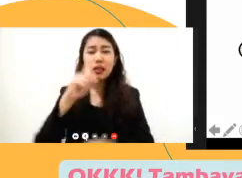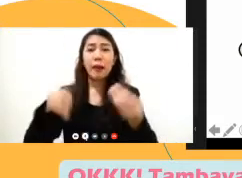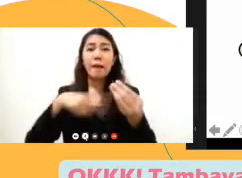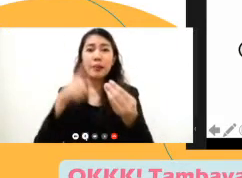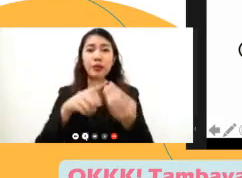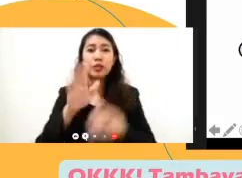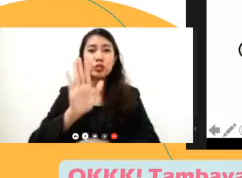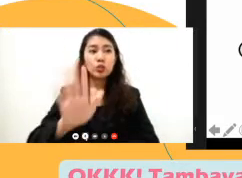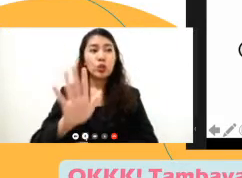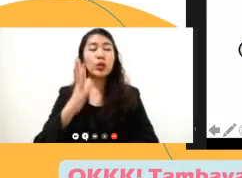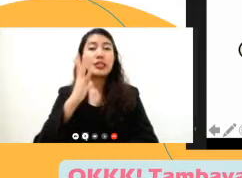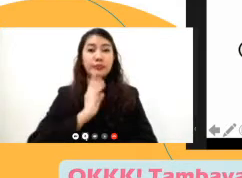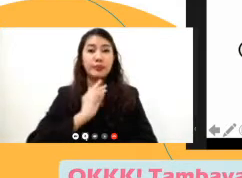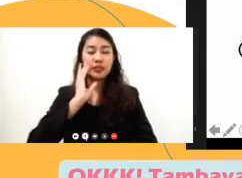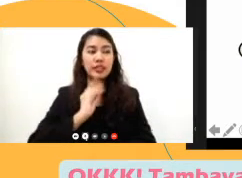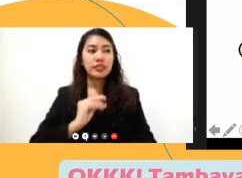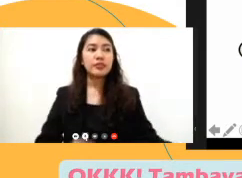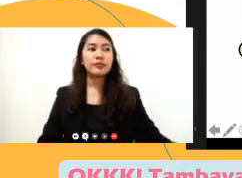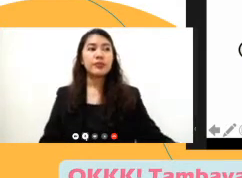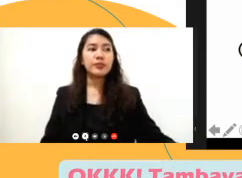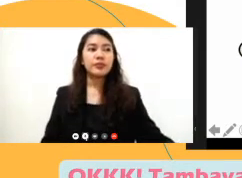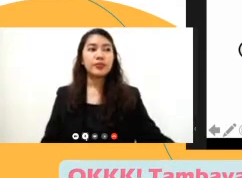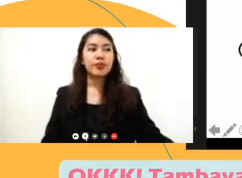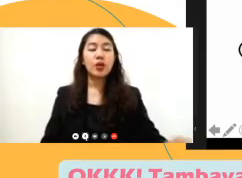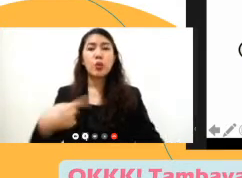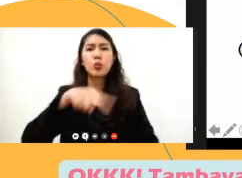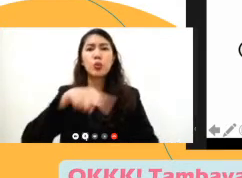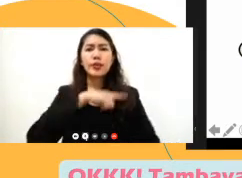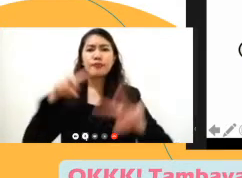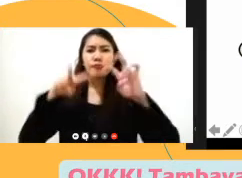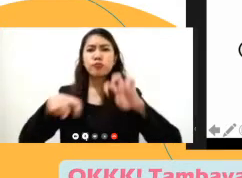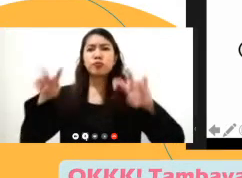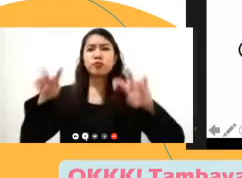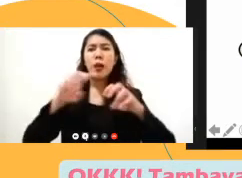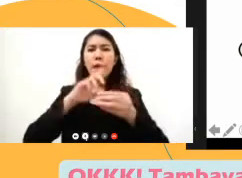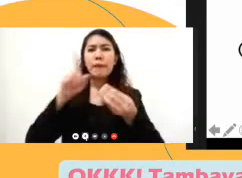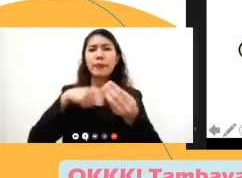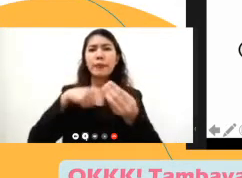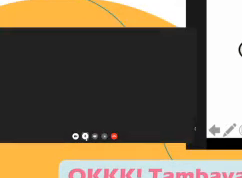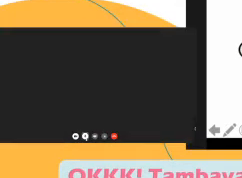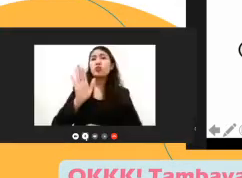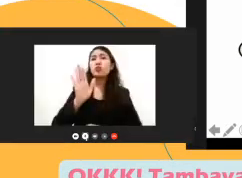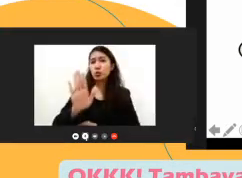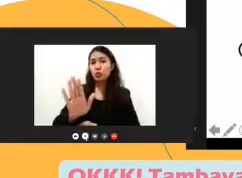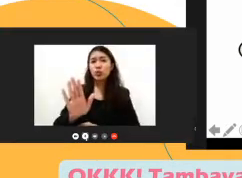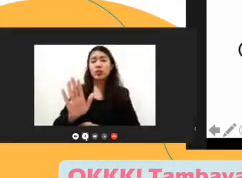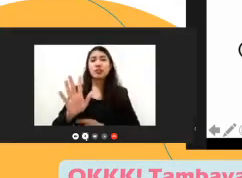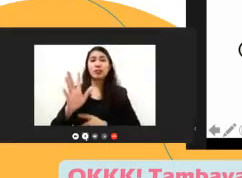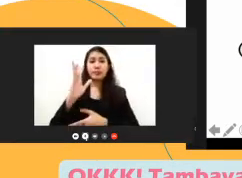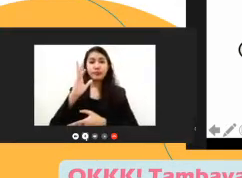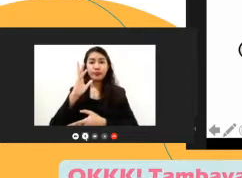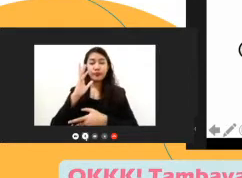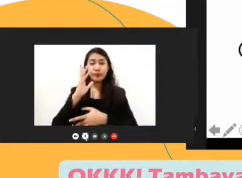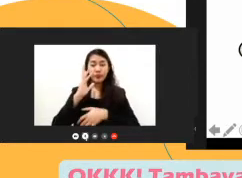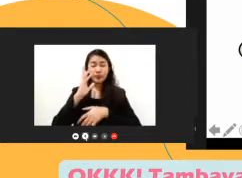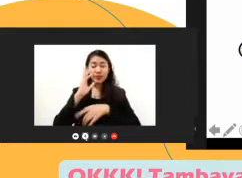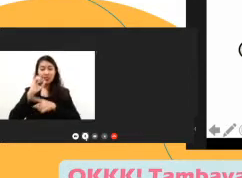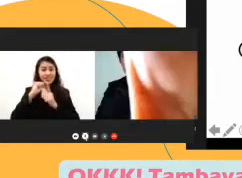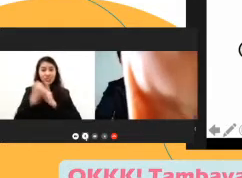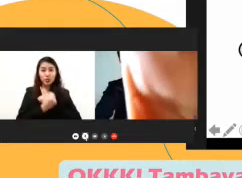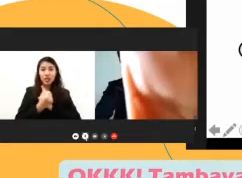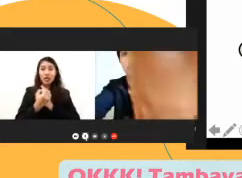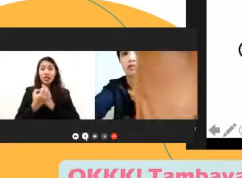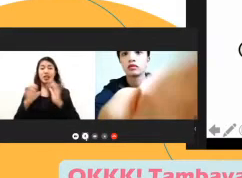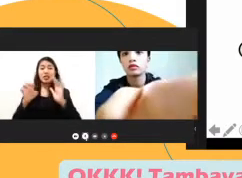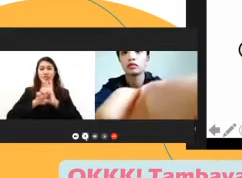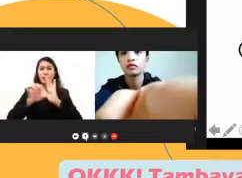at inuunawa yung ating sitwasyon. No, tulad ngayon, sa pandemya, inaalam natin ano ba yung COVID?